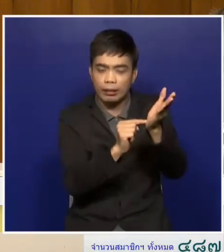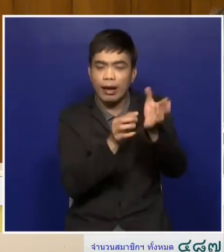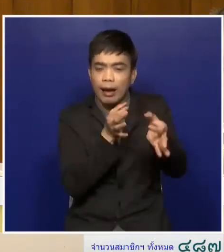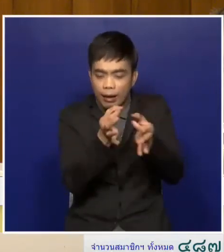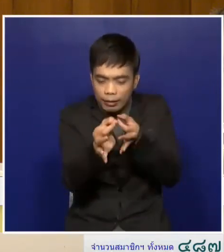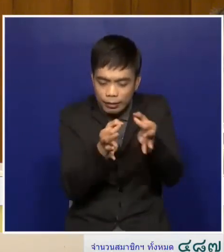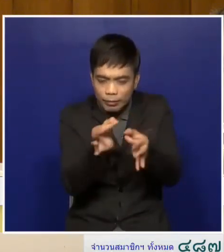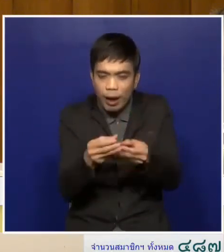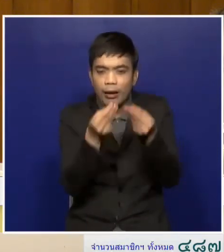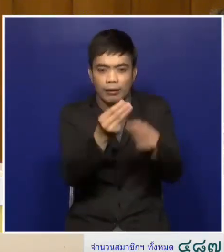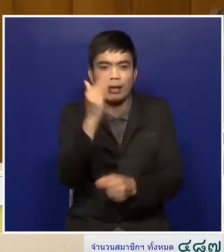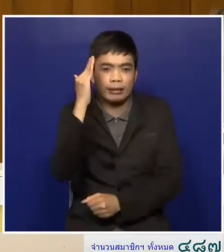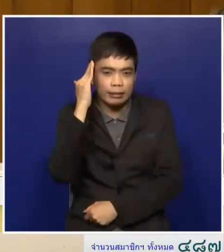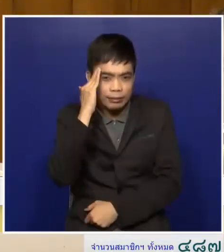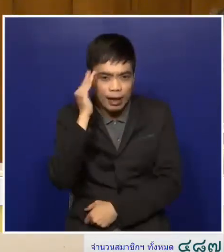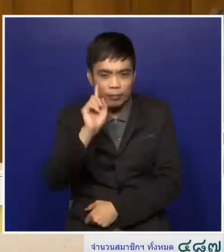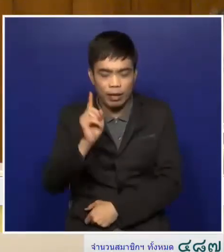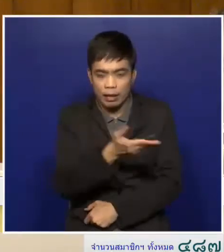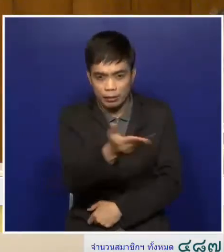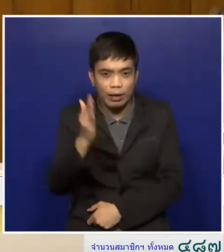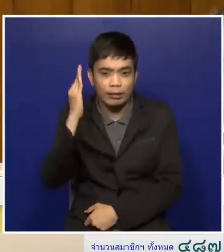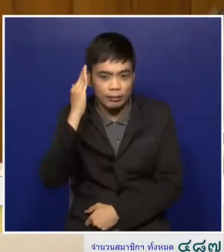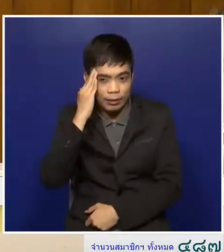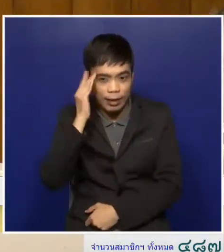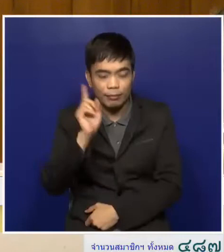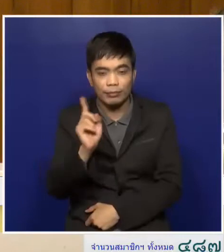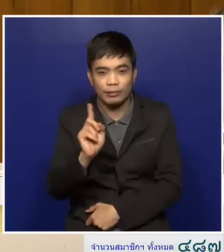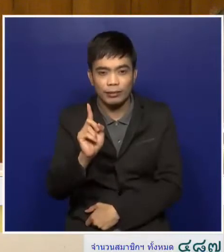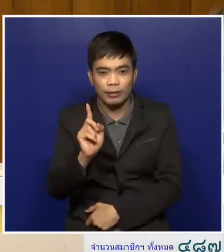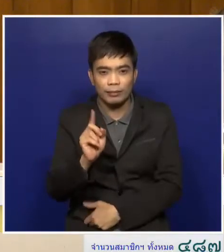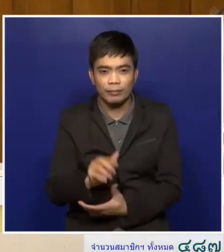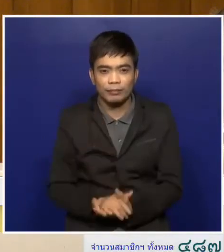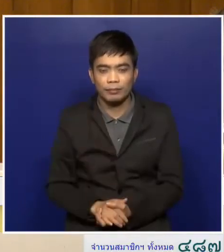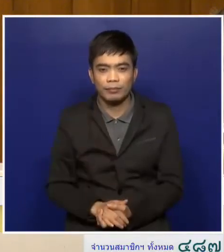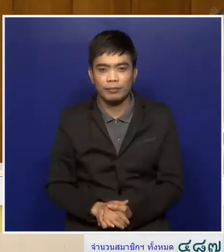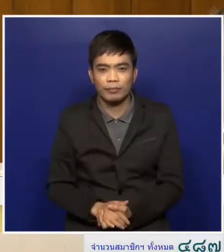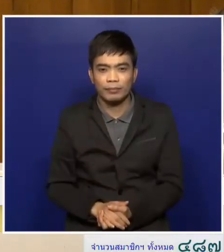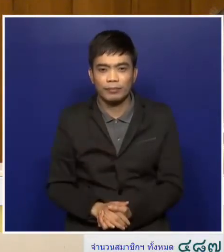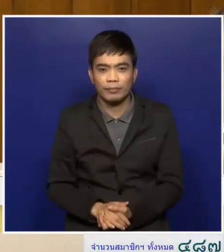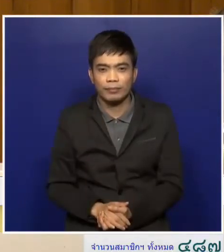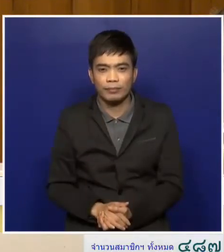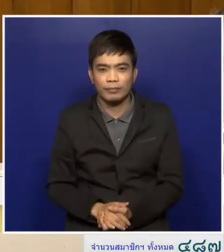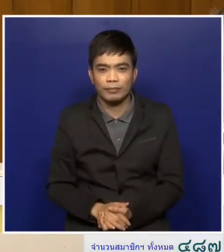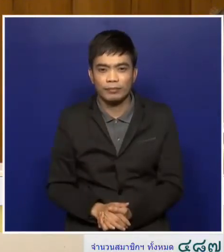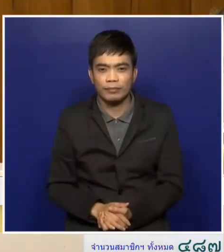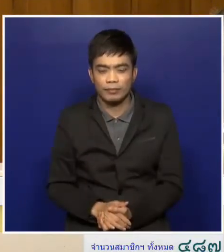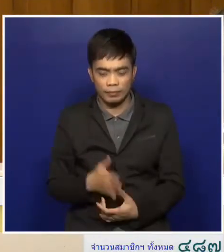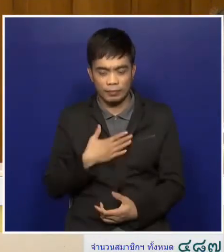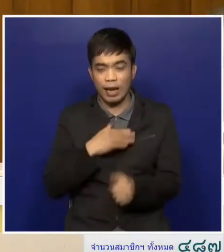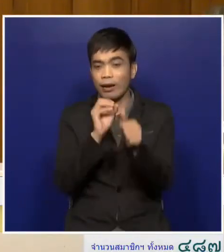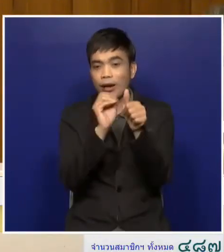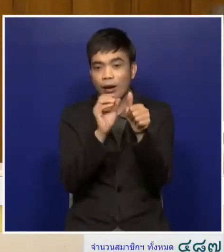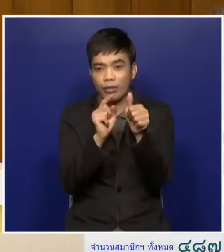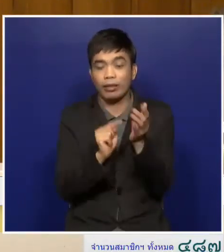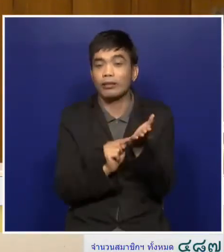ให้กับพวกเรานะครับว่าทั้งเรีนธรมฐานนะครับขอเรีนเรื่องข้อเสนอแ่ดันี้คร